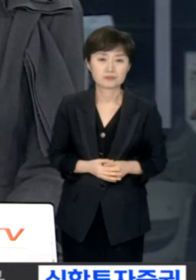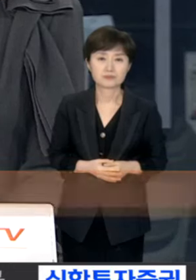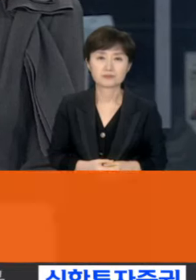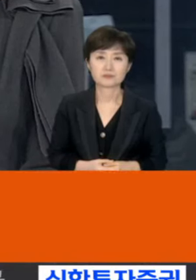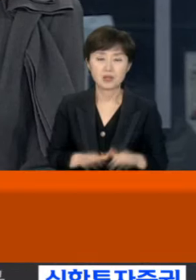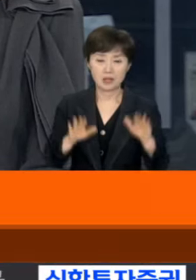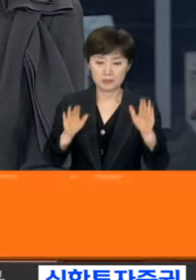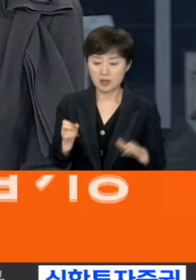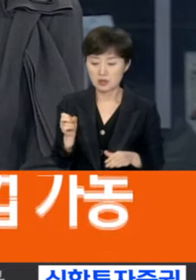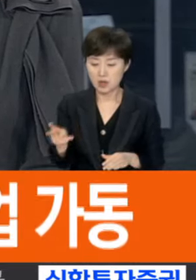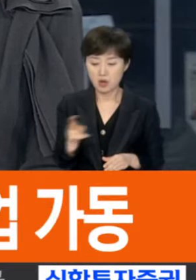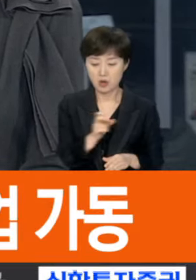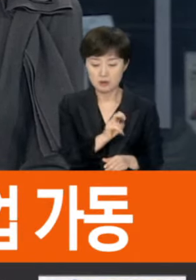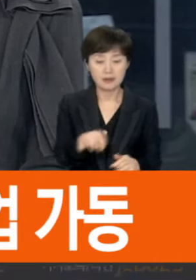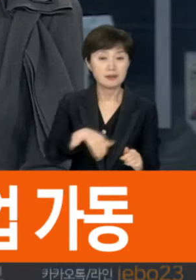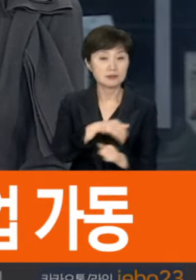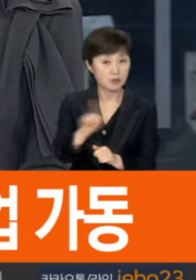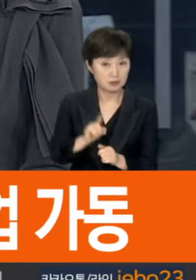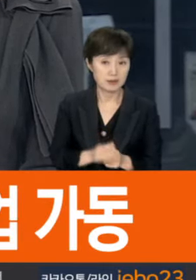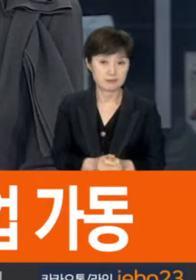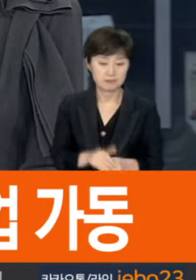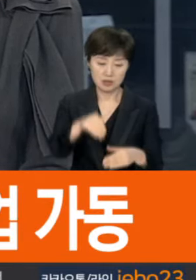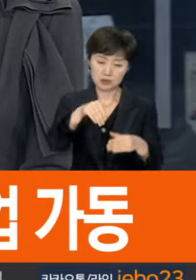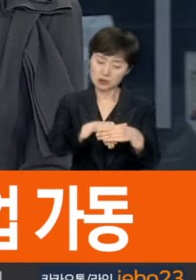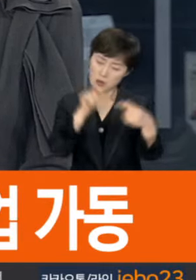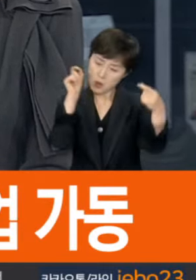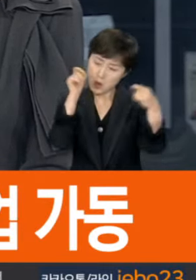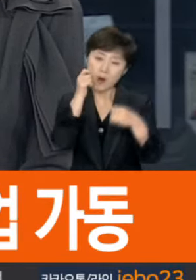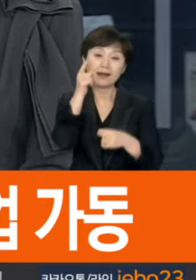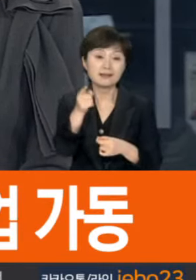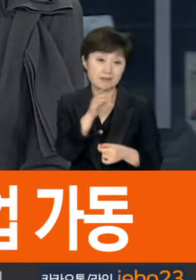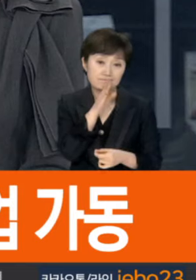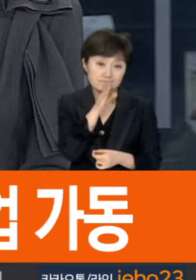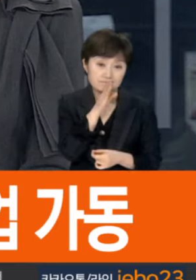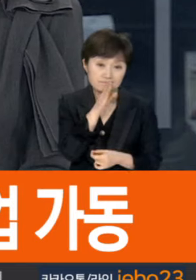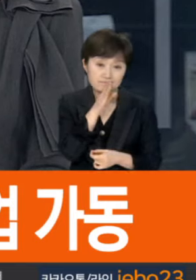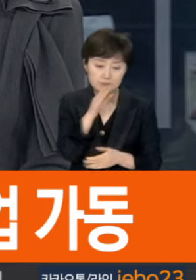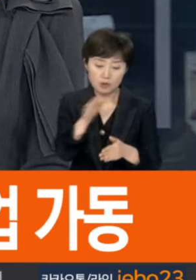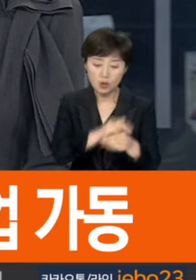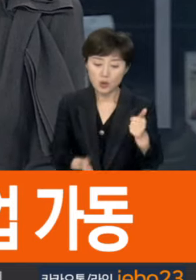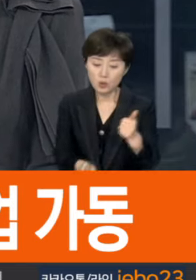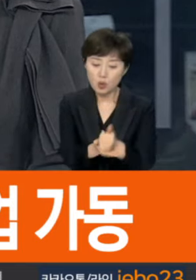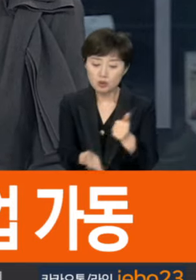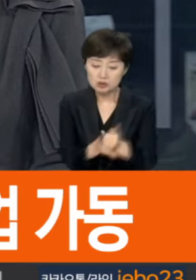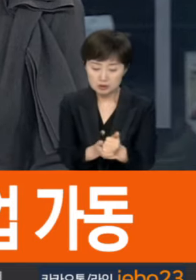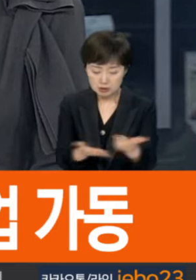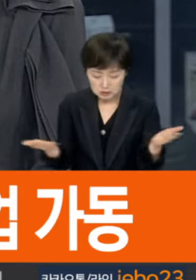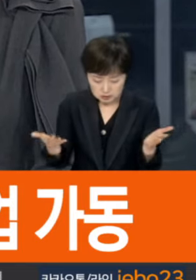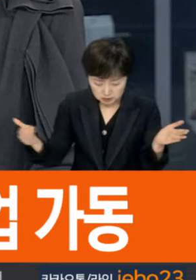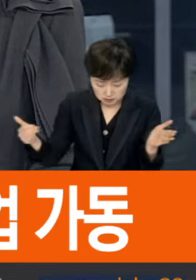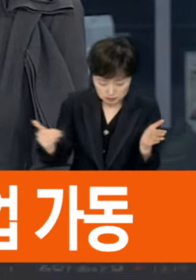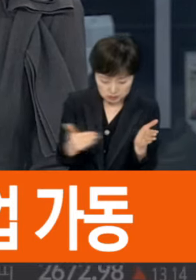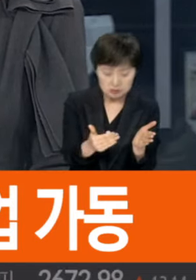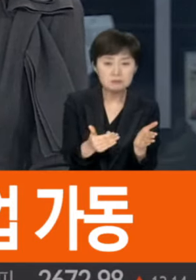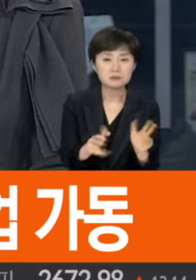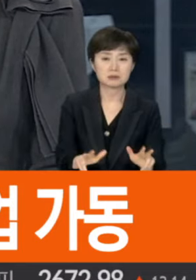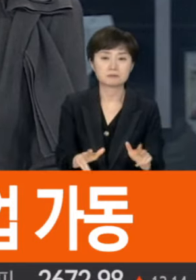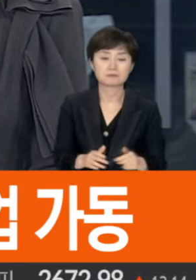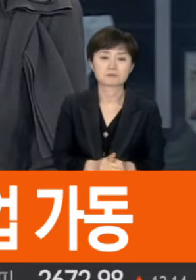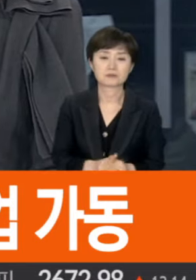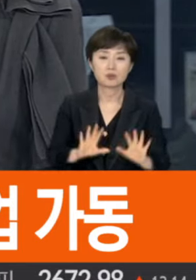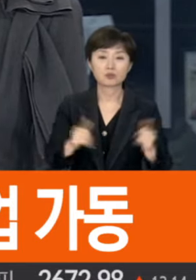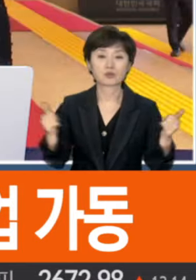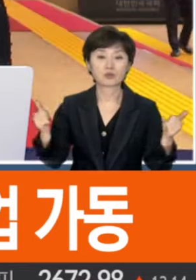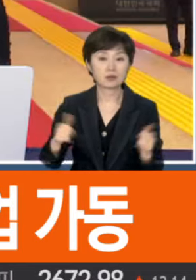네, 정치권 소식 알아봅니다. 총선이 한 달도 채 안 남은 시점에 양당은 공천 작업 마무리에 한창입니다. 네, 관련해서 국회